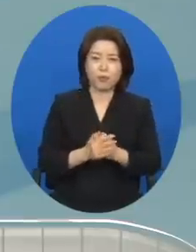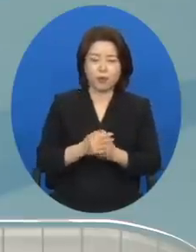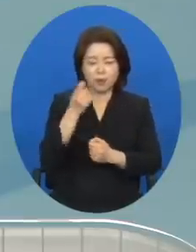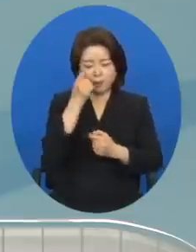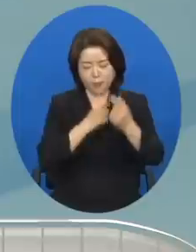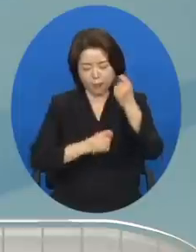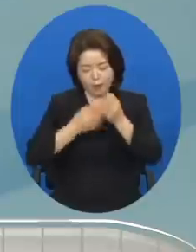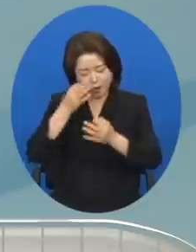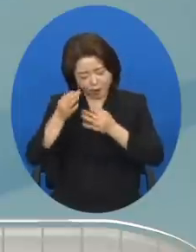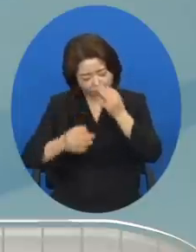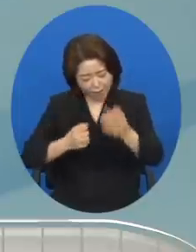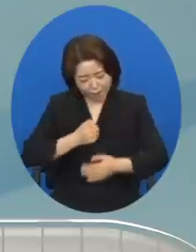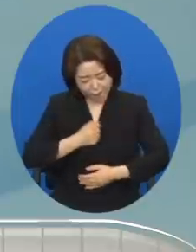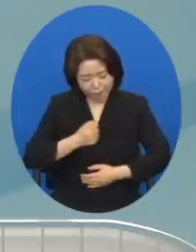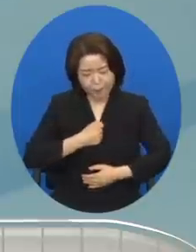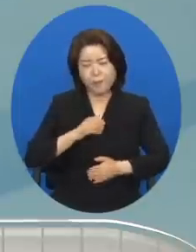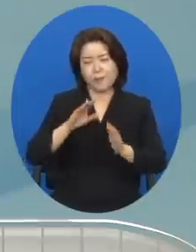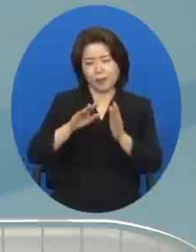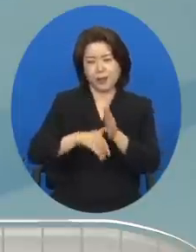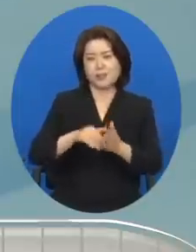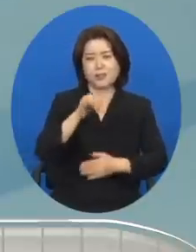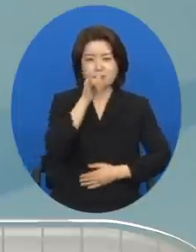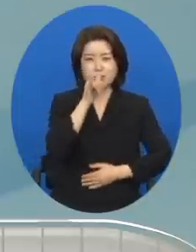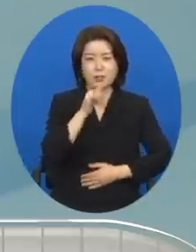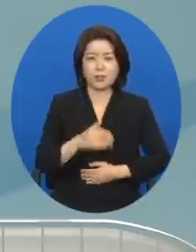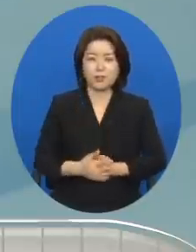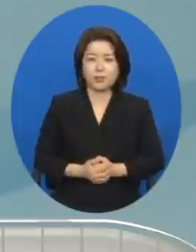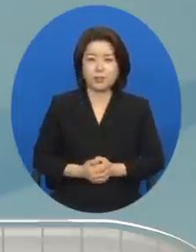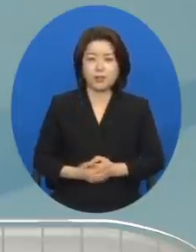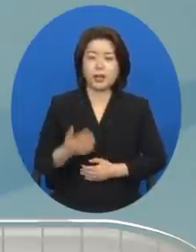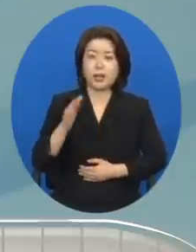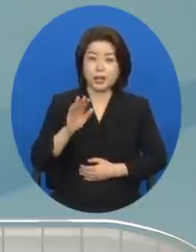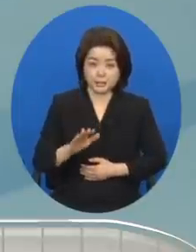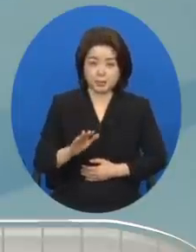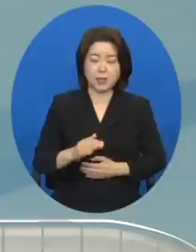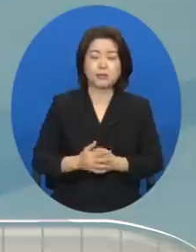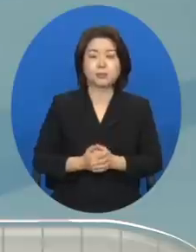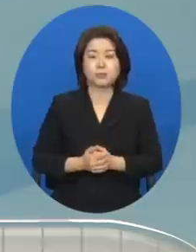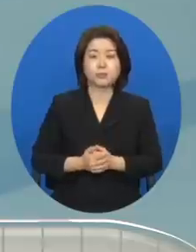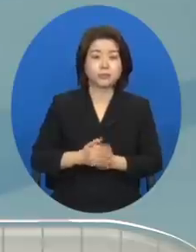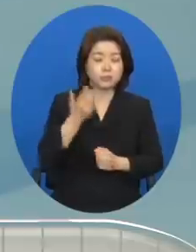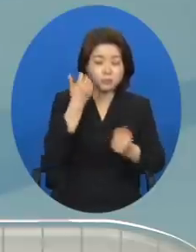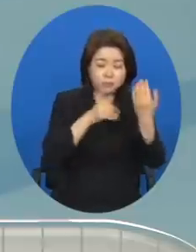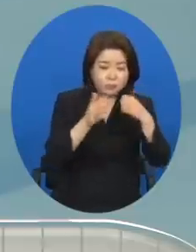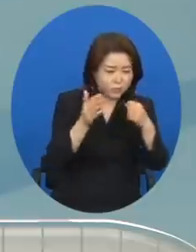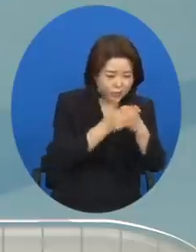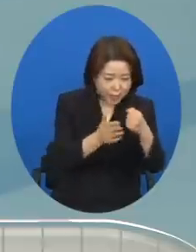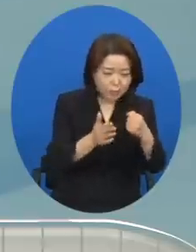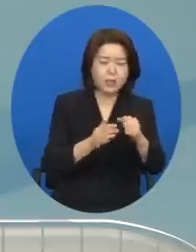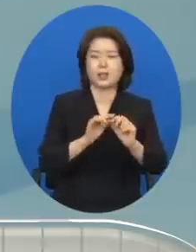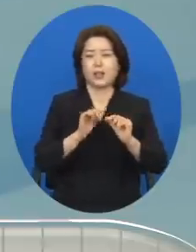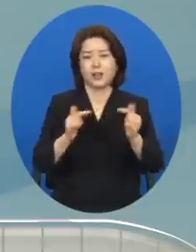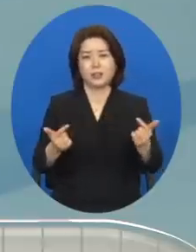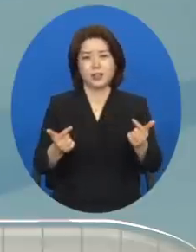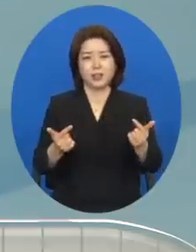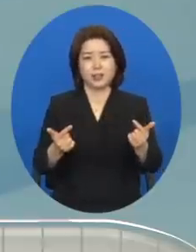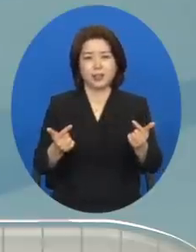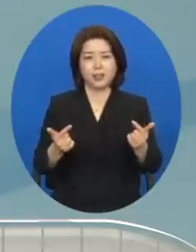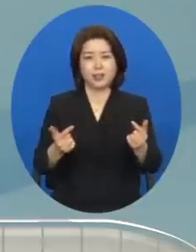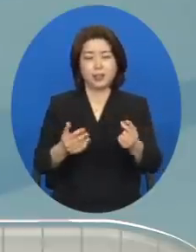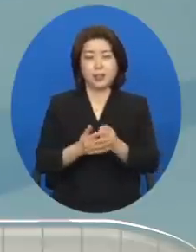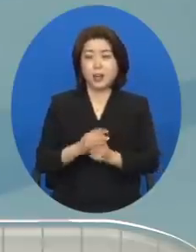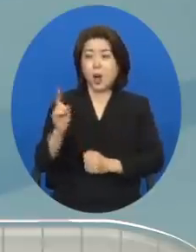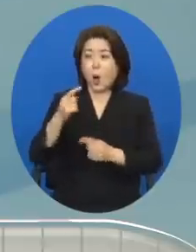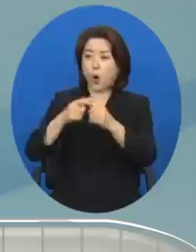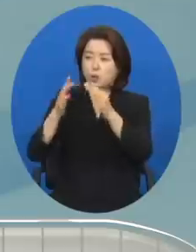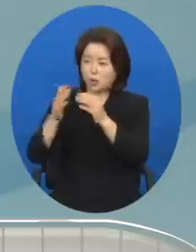통곡할 수밖에 없을 때가 있어요. 그래도 여러분, 누구 때문에가 아닌 거예요. 어느